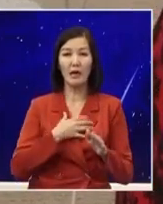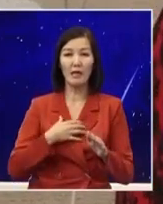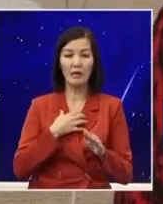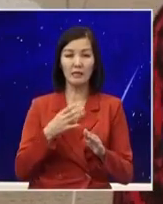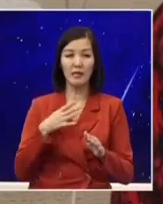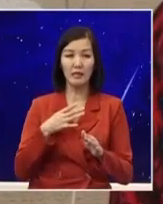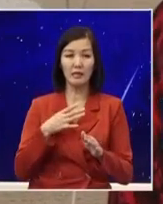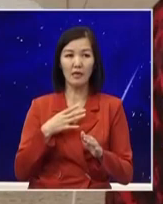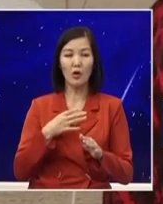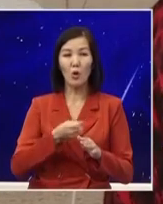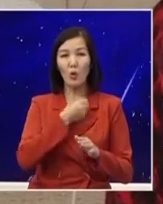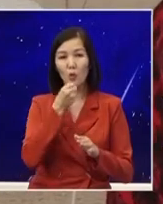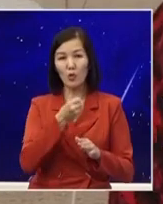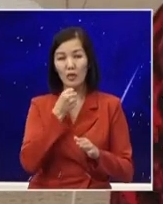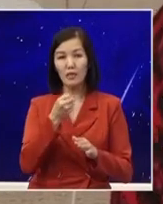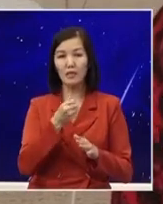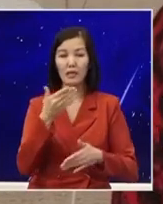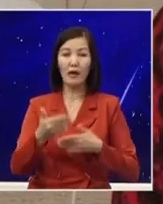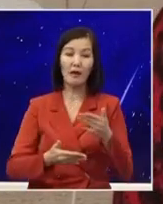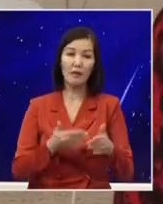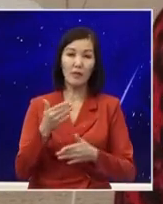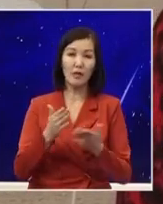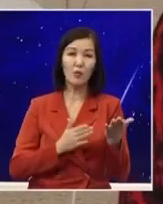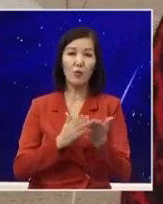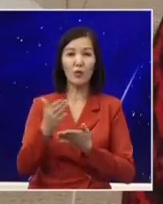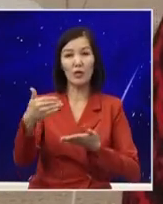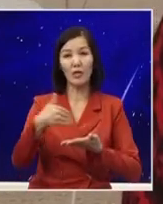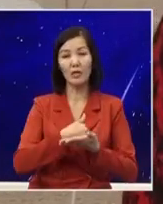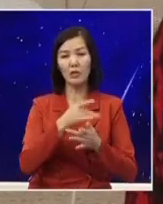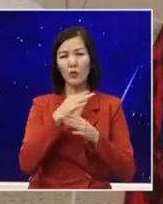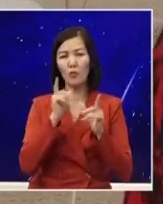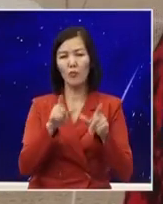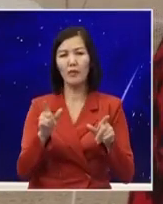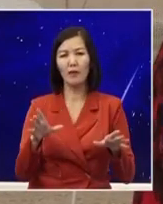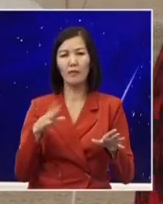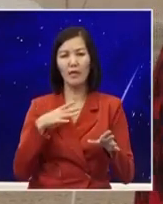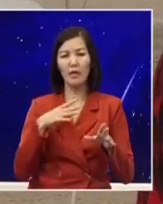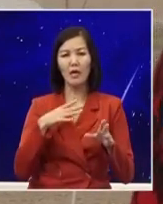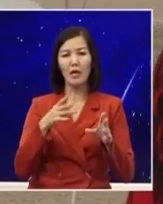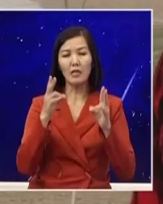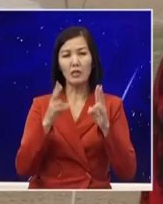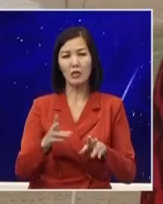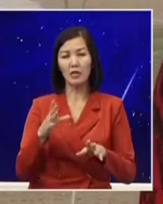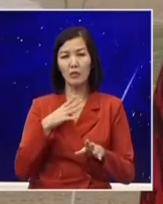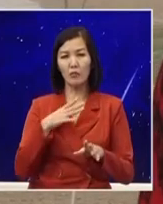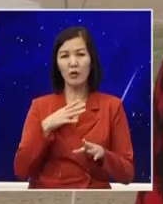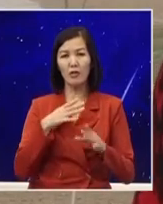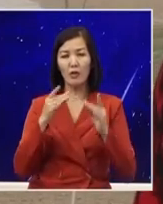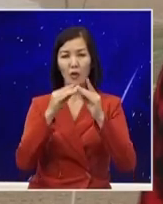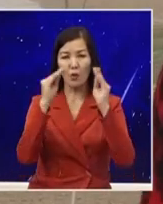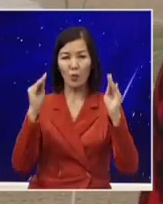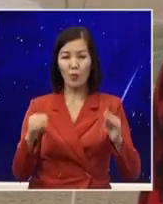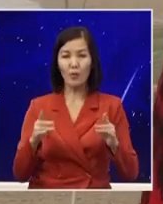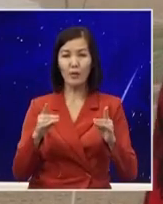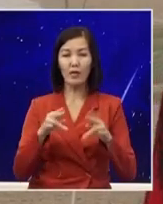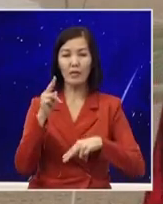Өзіміз болсақ та үлкен кісілер ары-бері өткен кезде қаншама адам өлді мына жерде көпірдің болмаған кезде. Мына көпір деген салынып бір